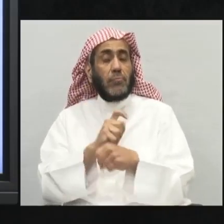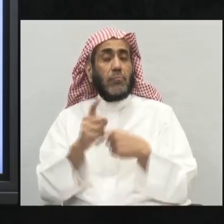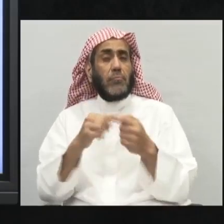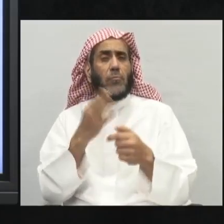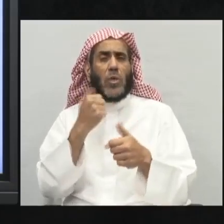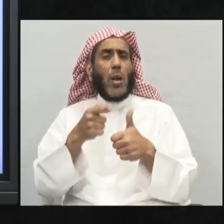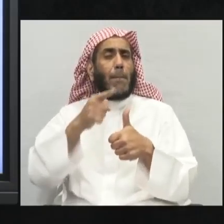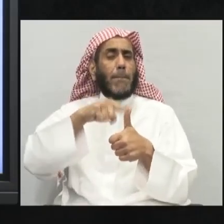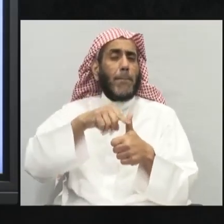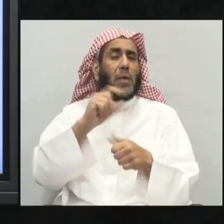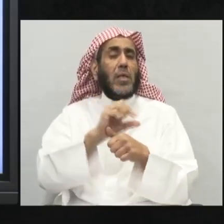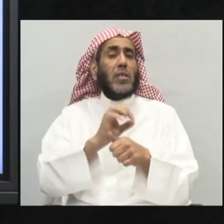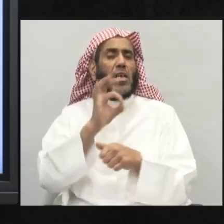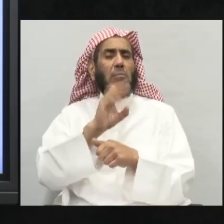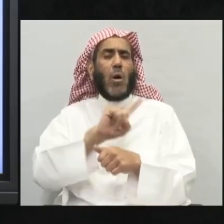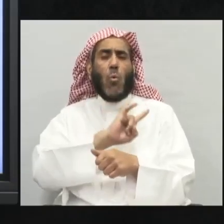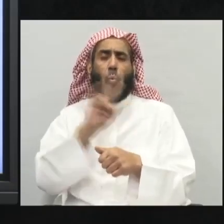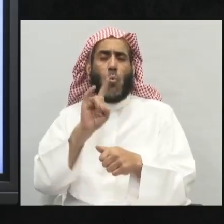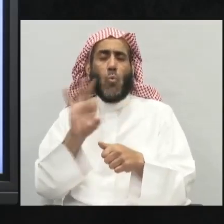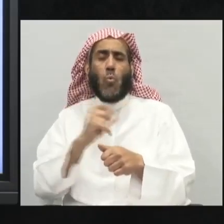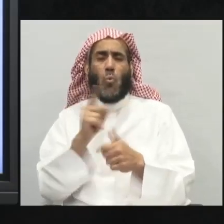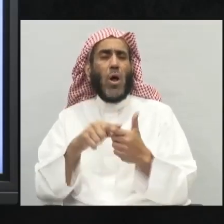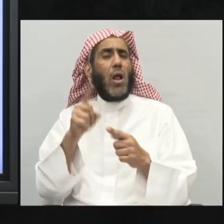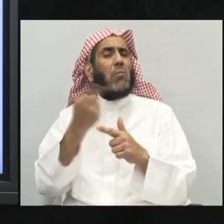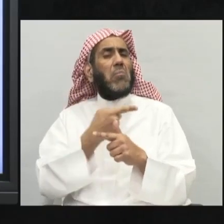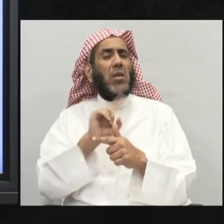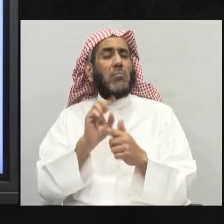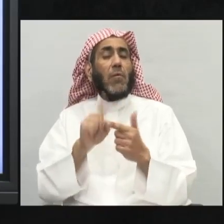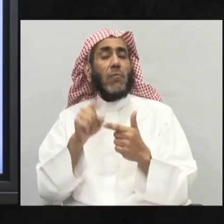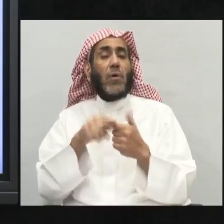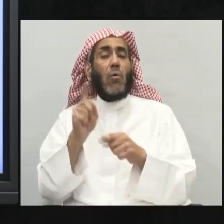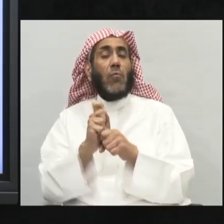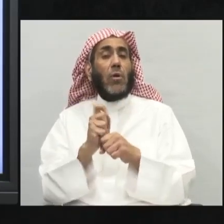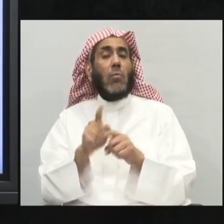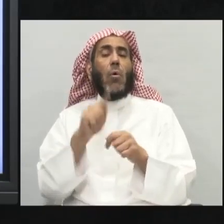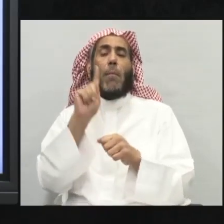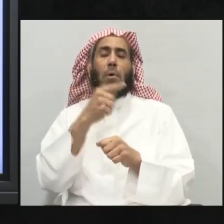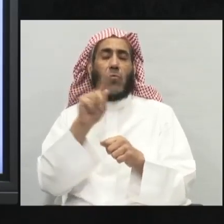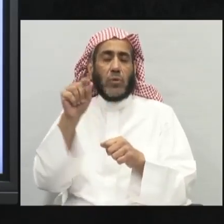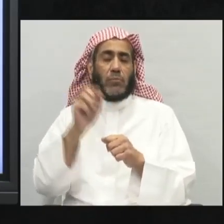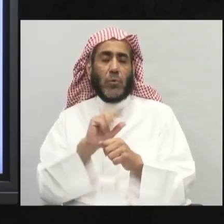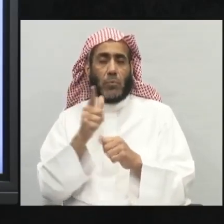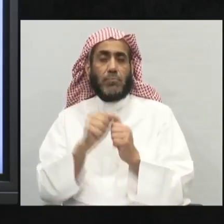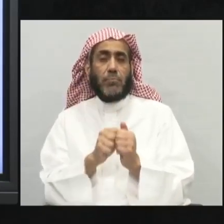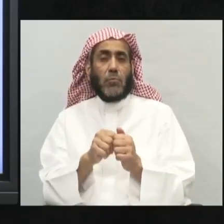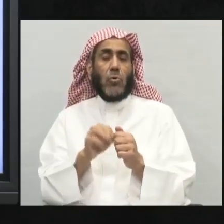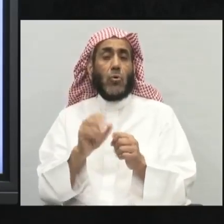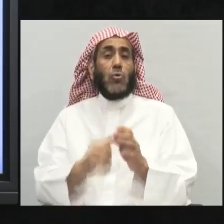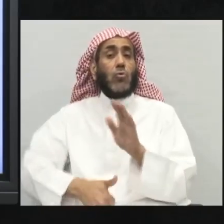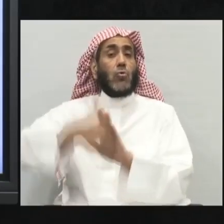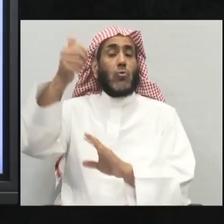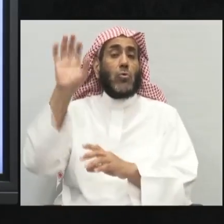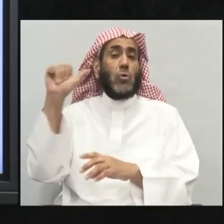اذا لم يسبقه اداه جازمه ولا اداه ناصيبه فهو مرفوع احسنتم فتقول يفلح